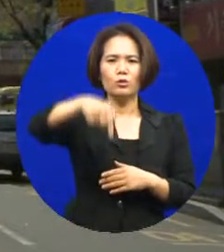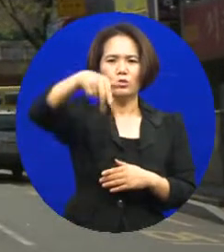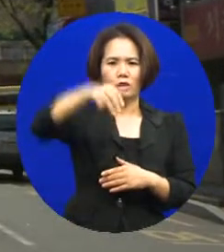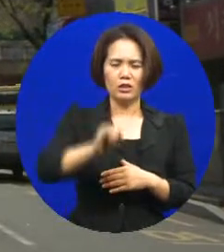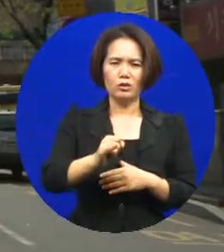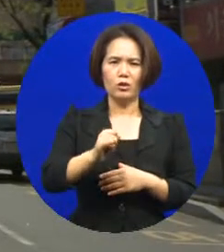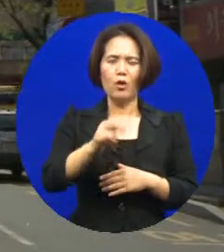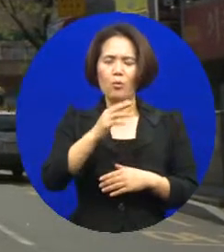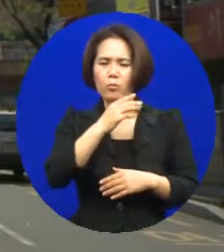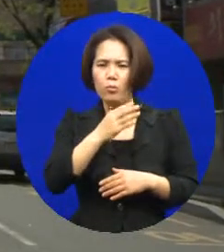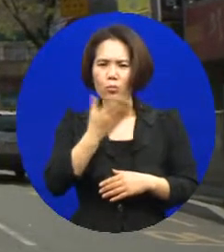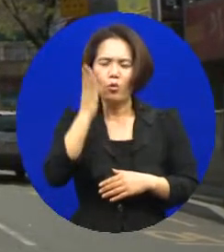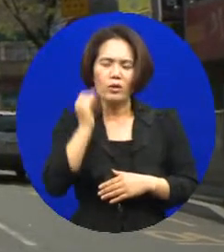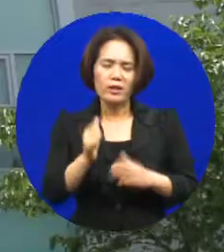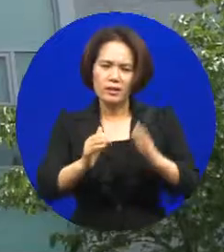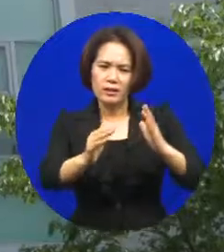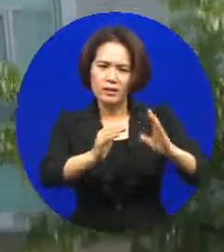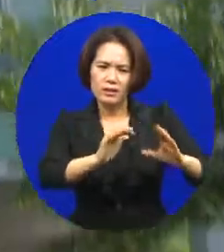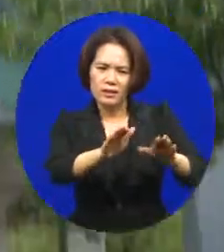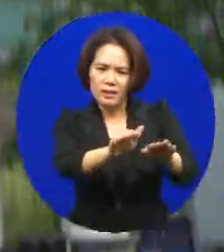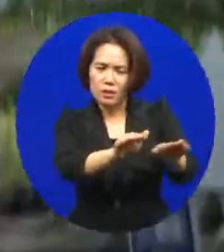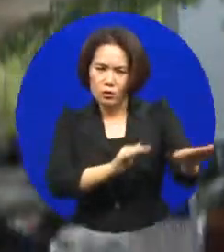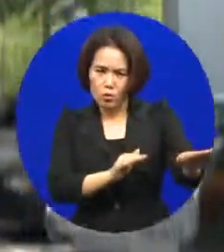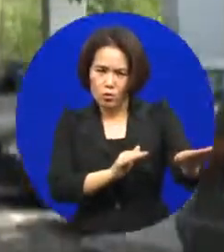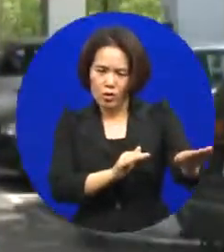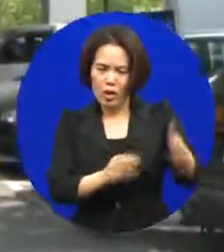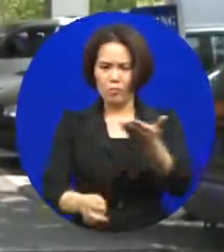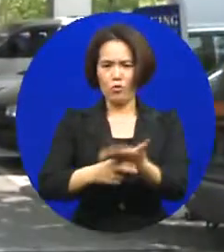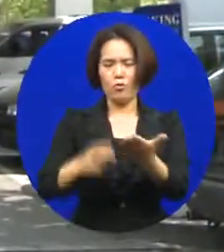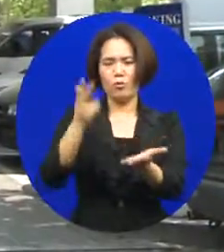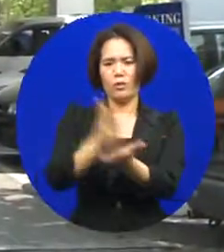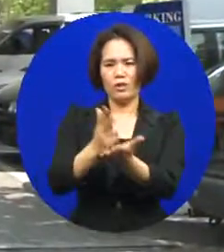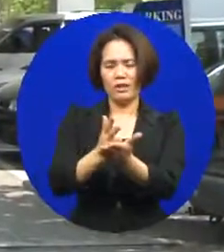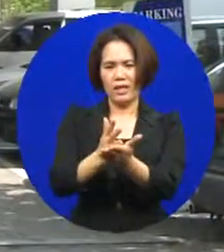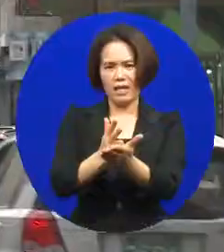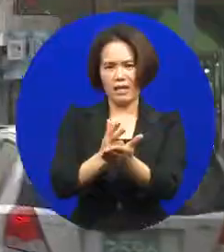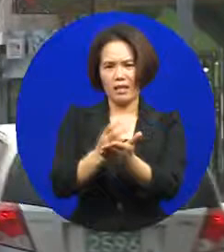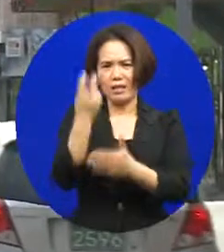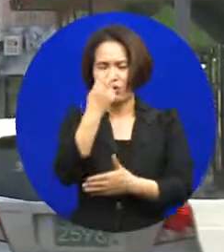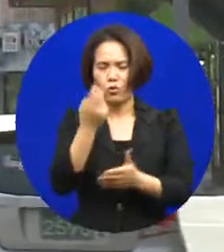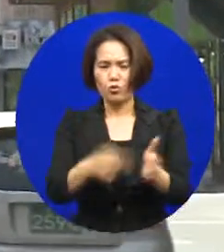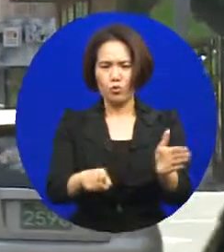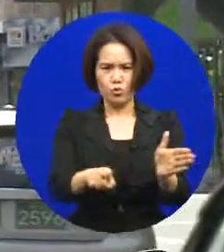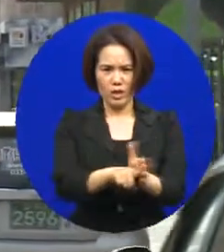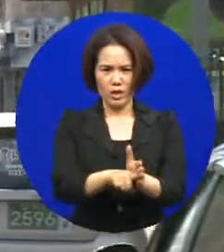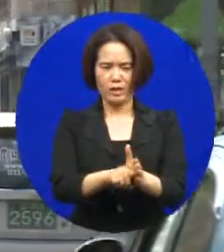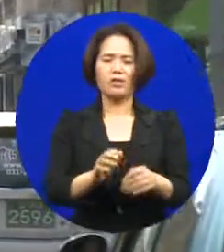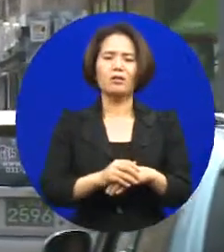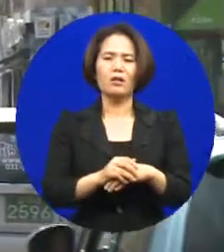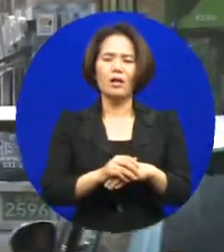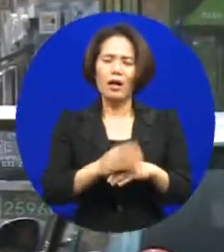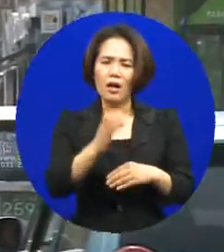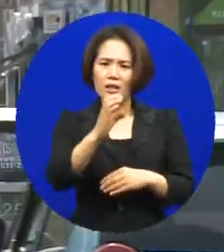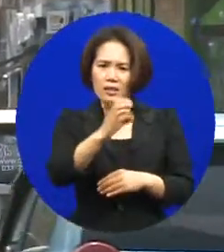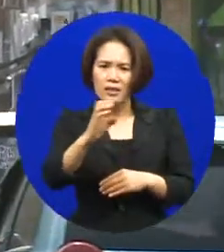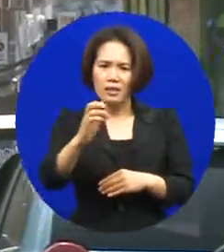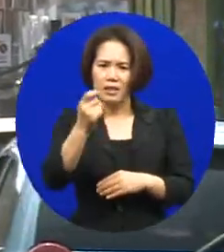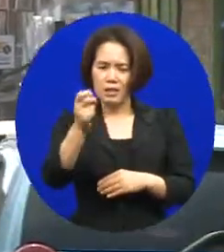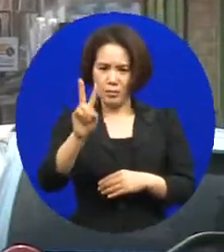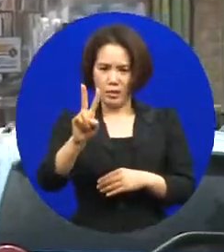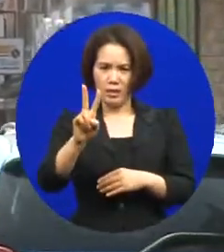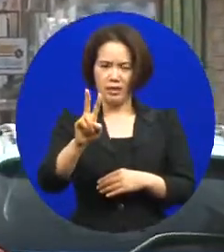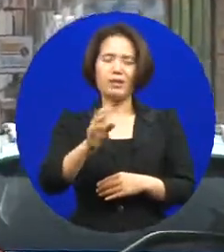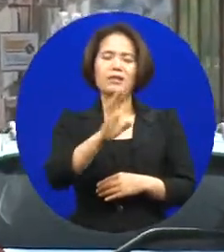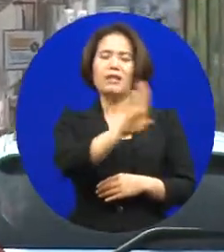수지구는 원활한 차량 소통과 공정하고 효율적인 불법 주정차 단속을 위해 불법 주정차 무인 단속 카메라를 4곳